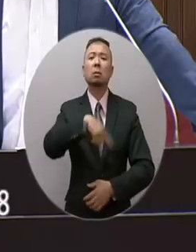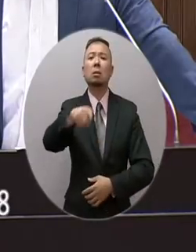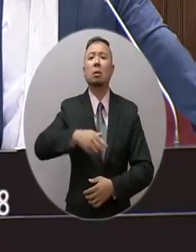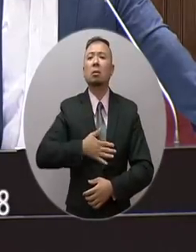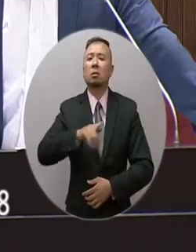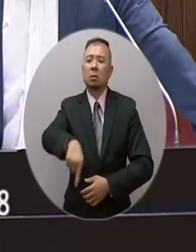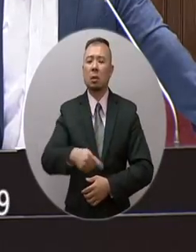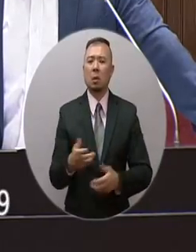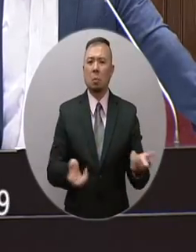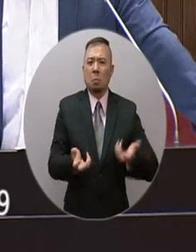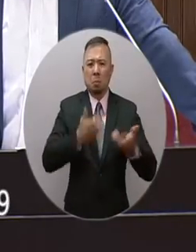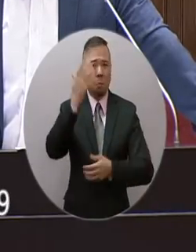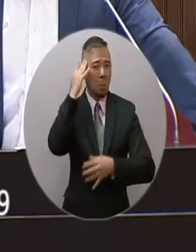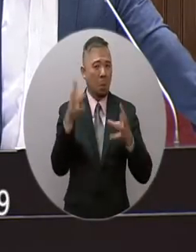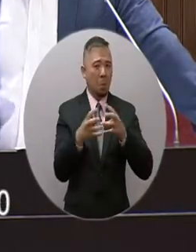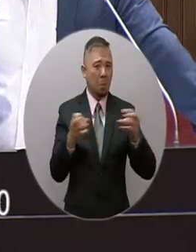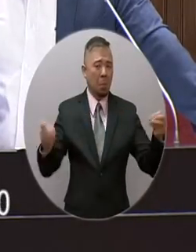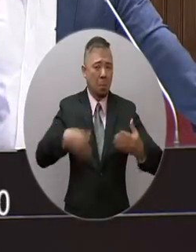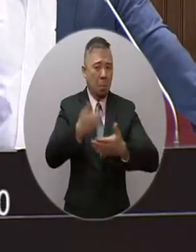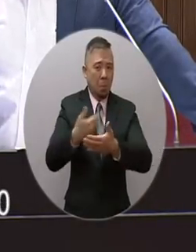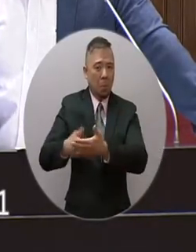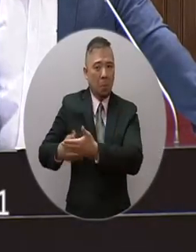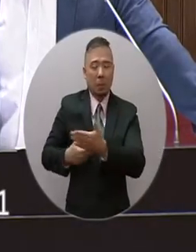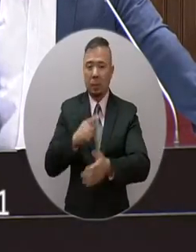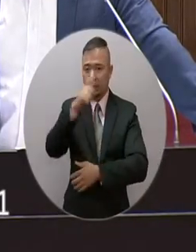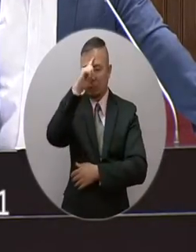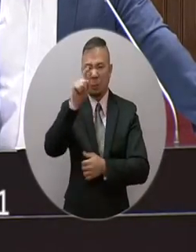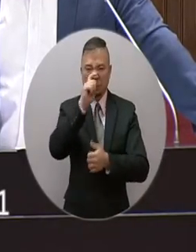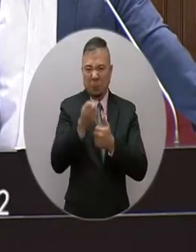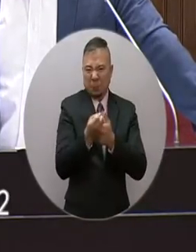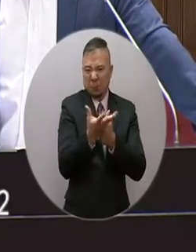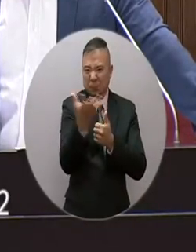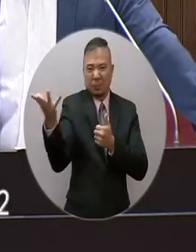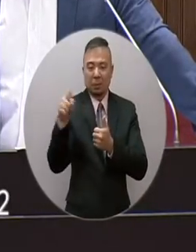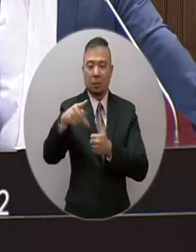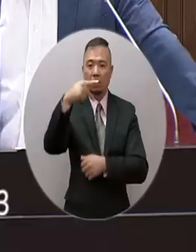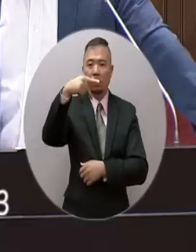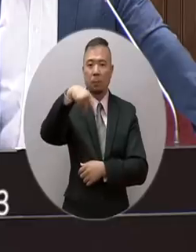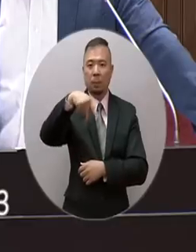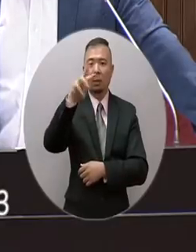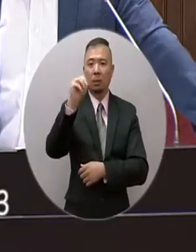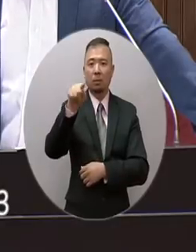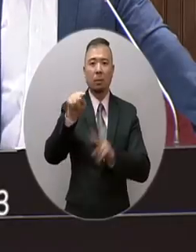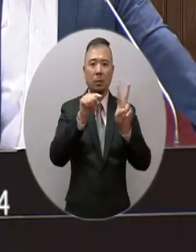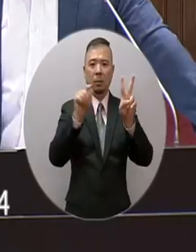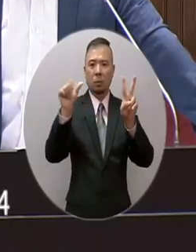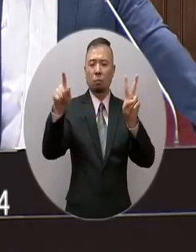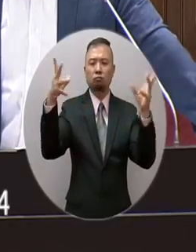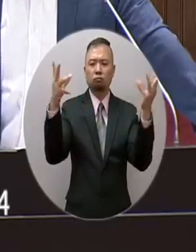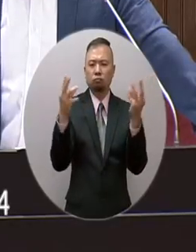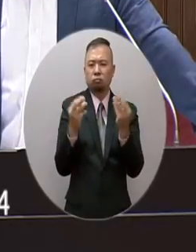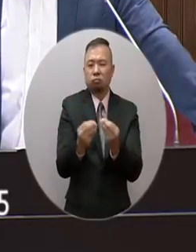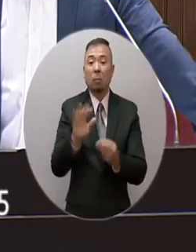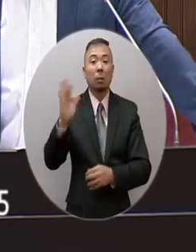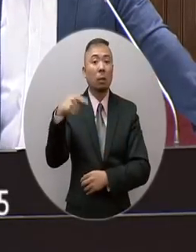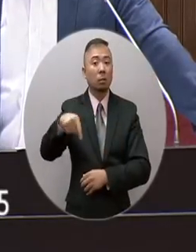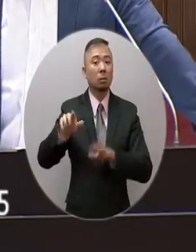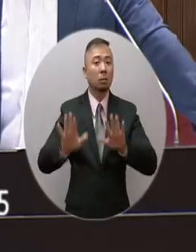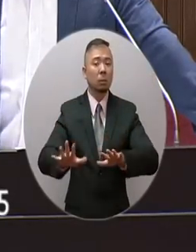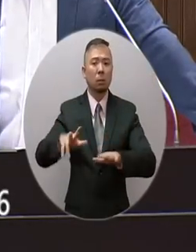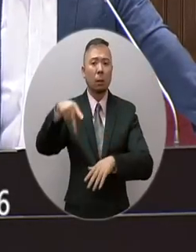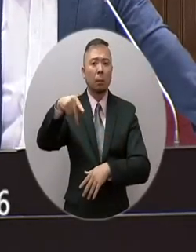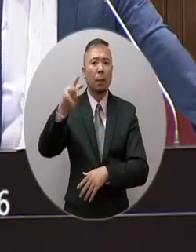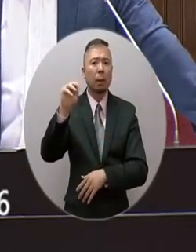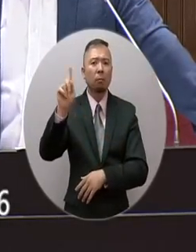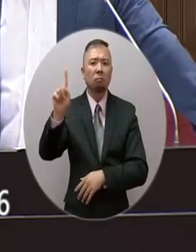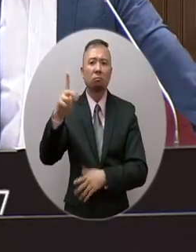煤，来改善 PM2.5 的产生，但是 PM1，现在我们还没有看到政府提出什么样的